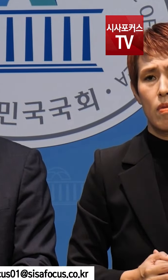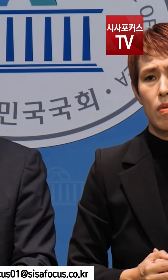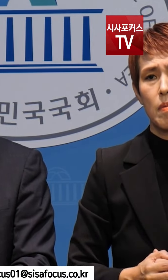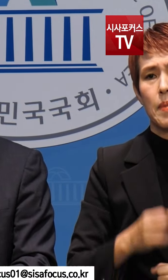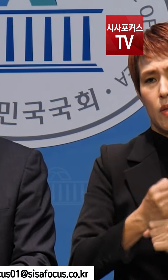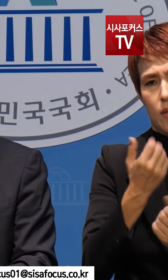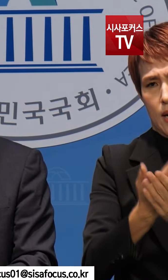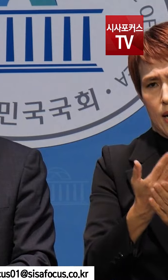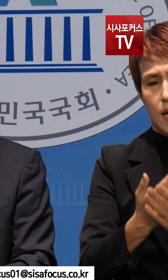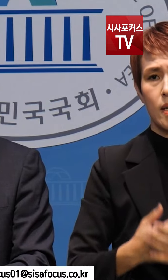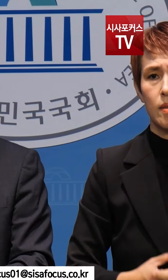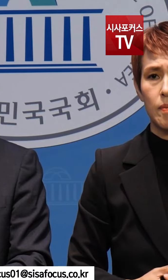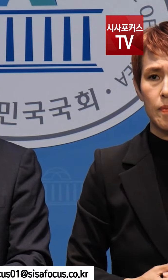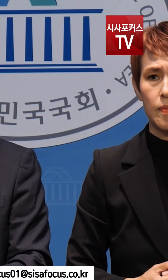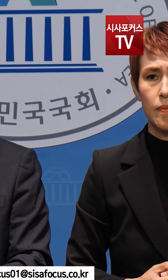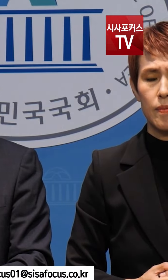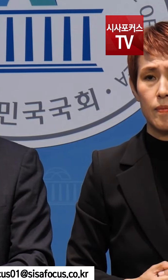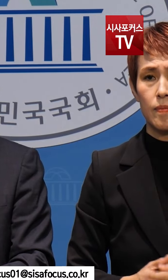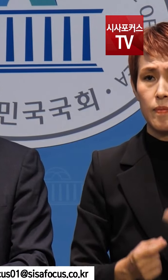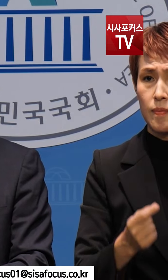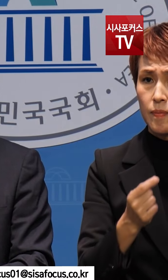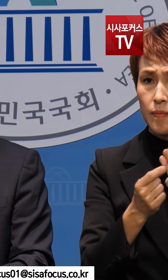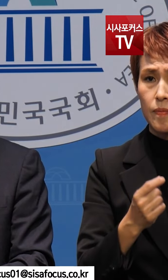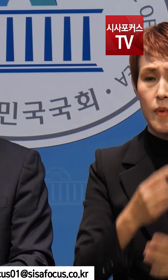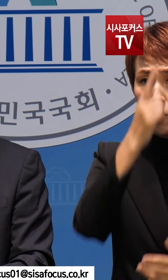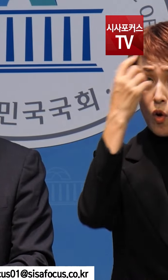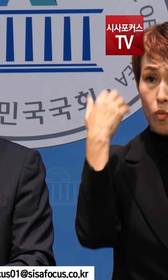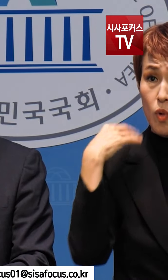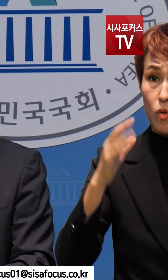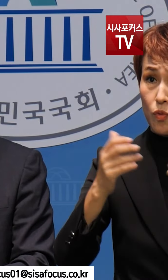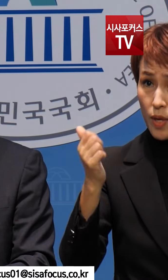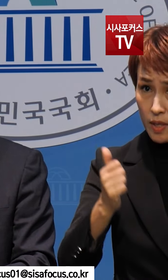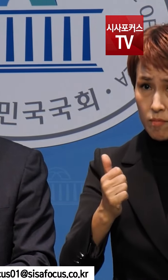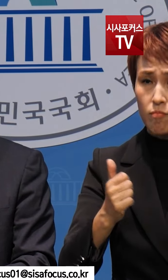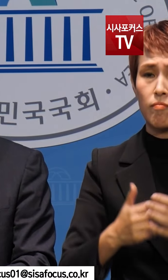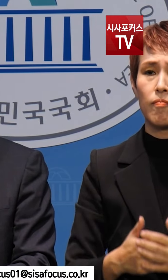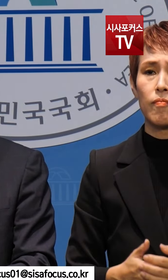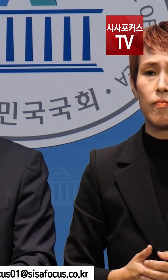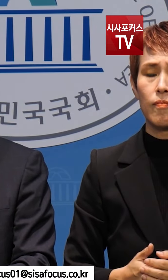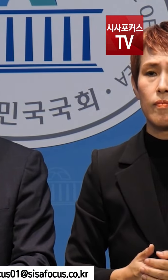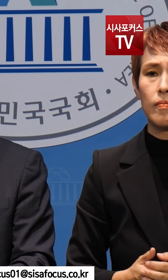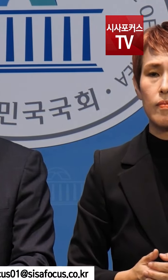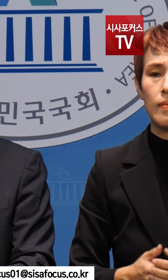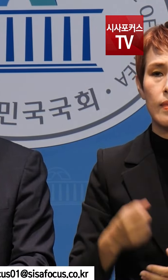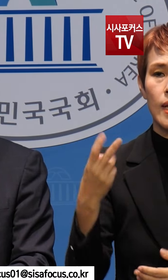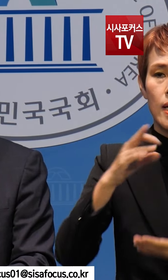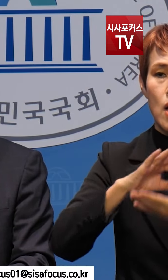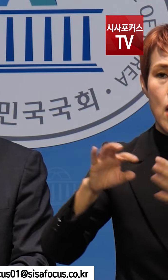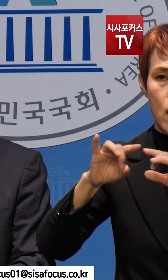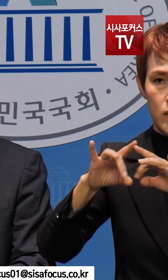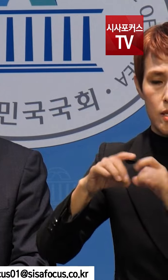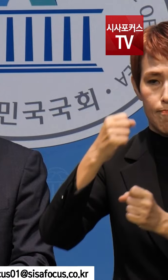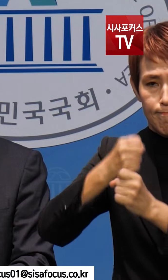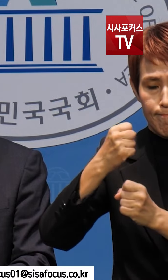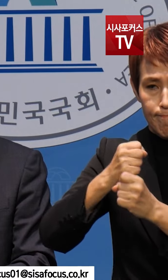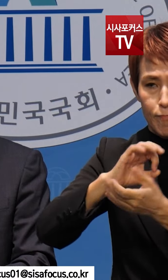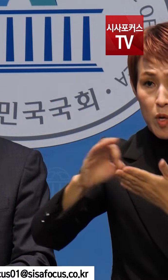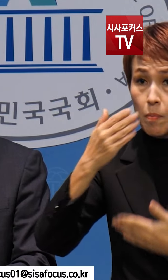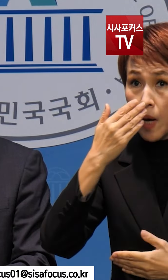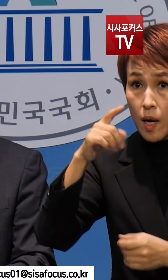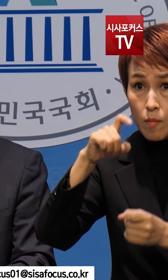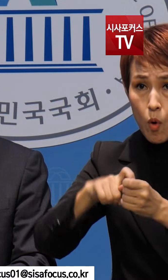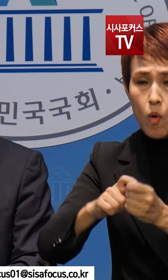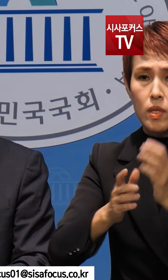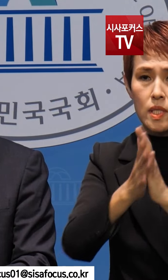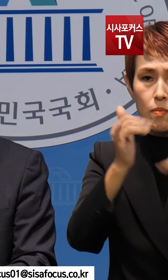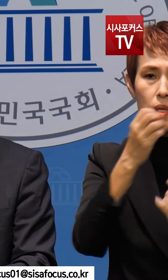즉각 처하라 셋 정부와 국회는 누구나 재생 에너지를 생산 이용할 수 있도록